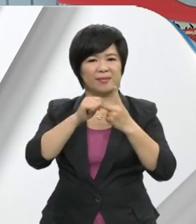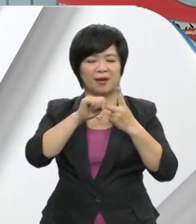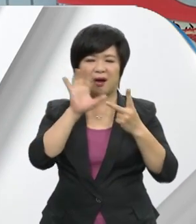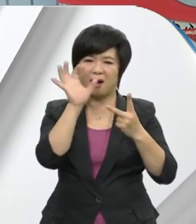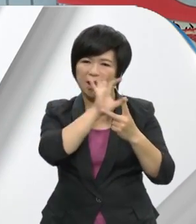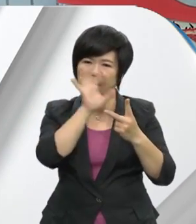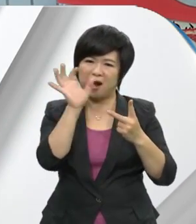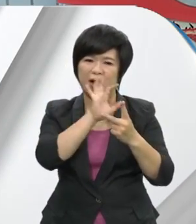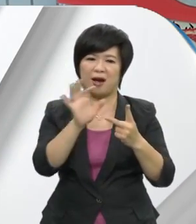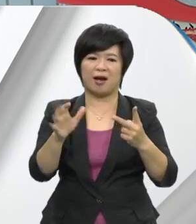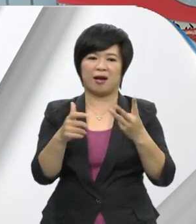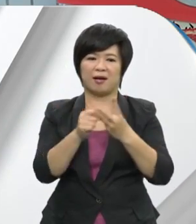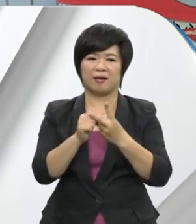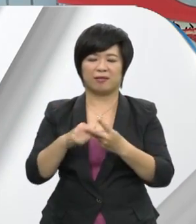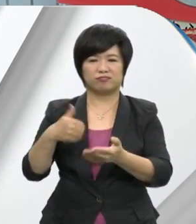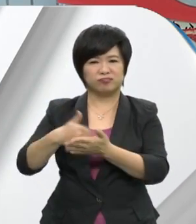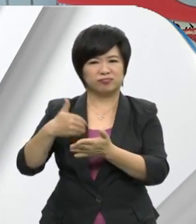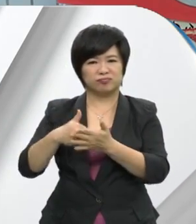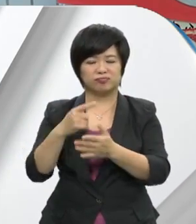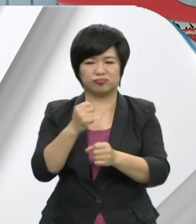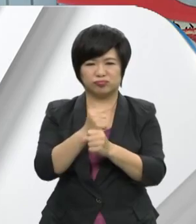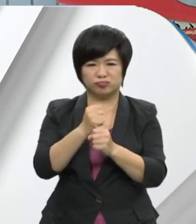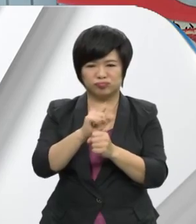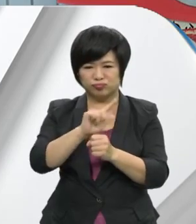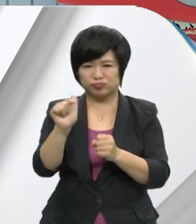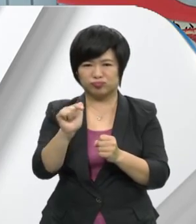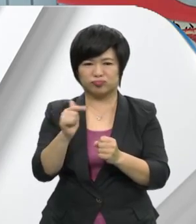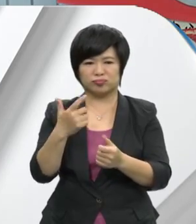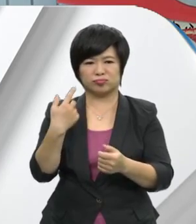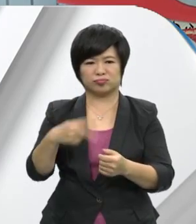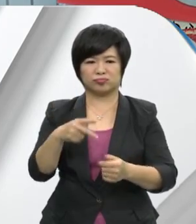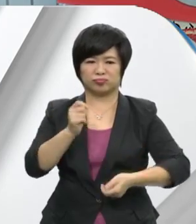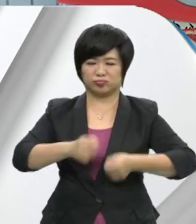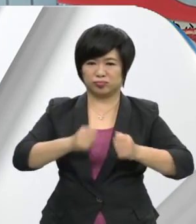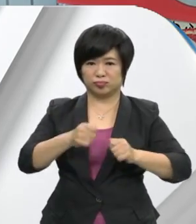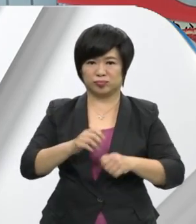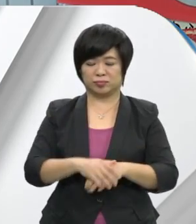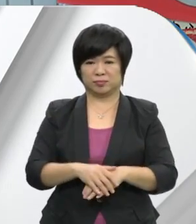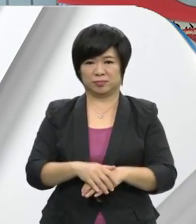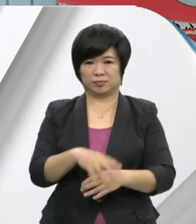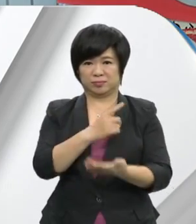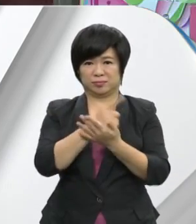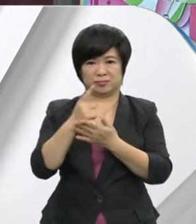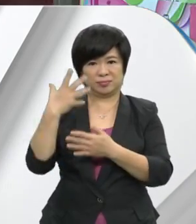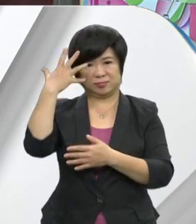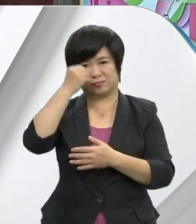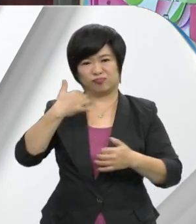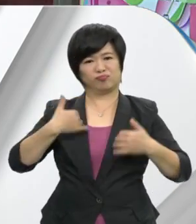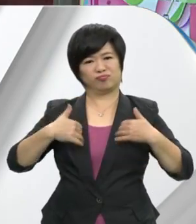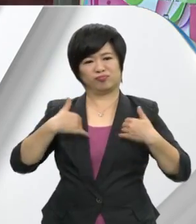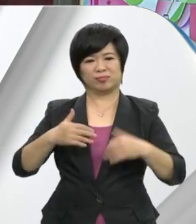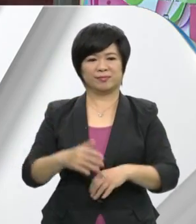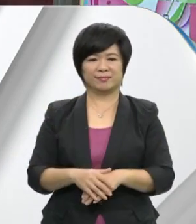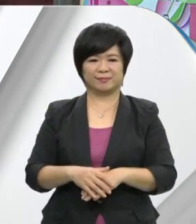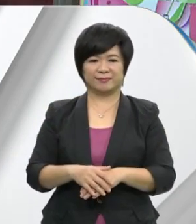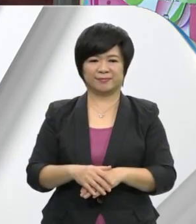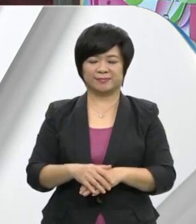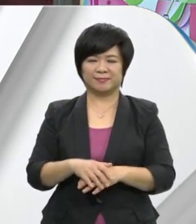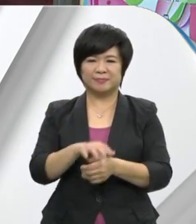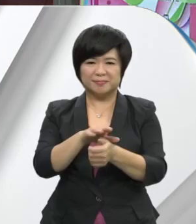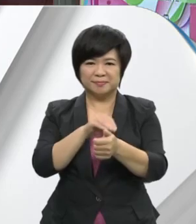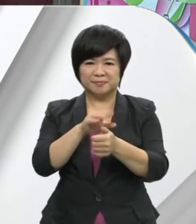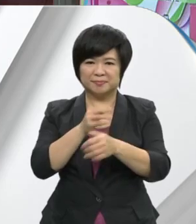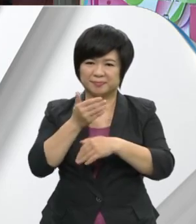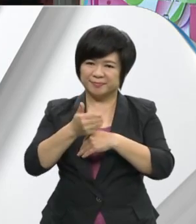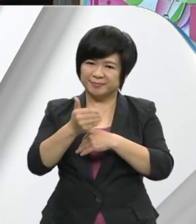啊，又做到个都美劳劳作啊，吼，啊嘛又打鼓，你啊老人家动换体。 那在学习过程里面，我们